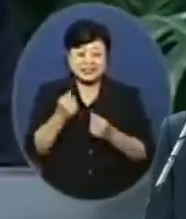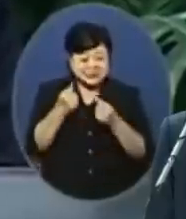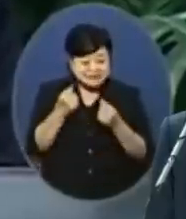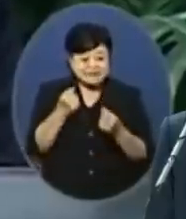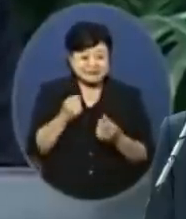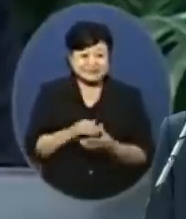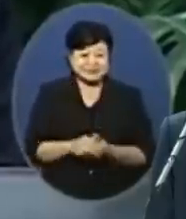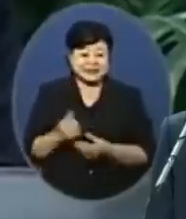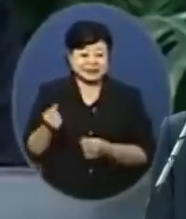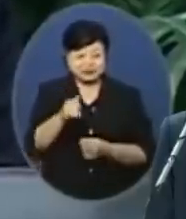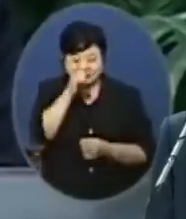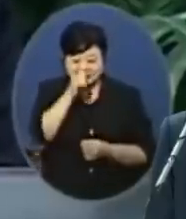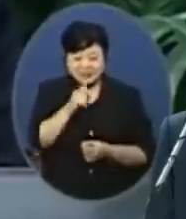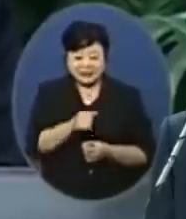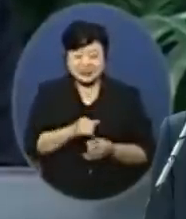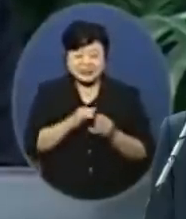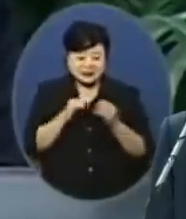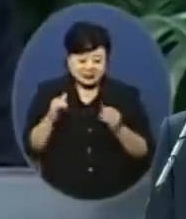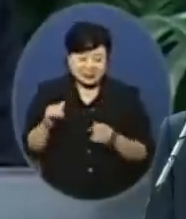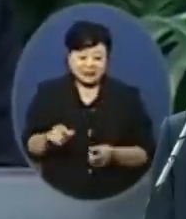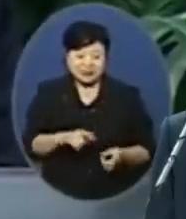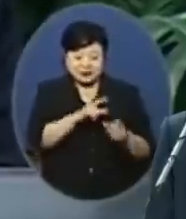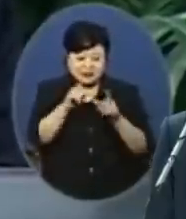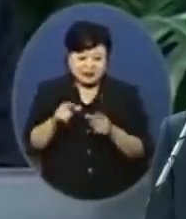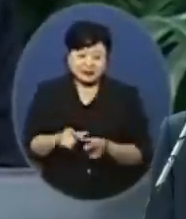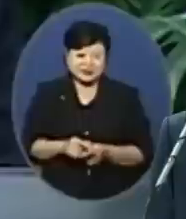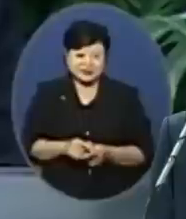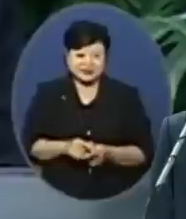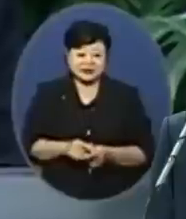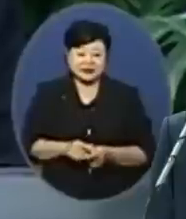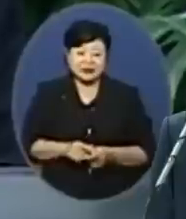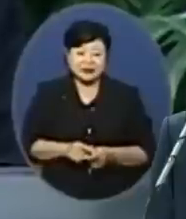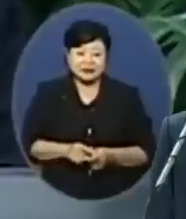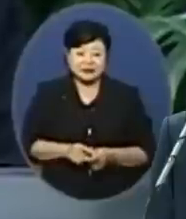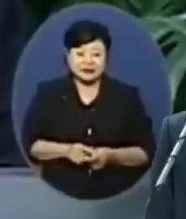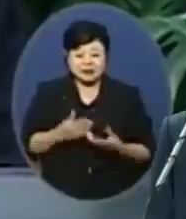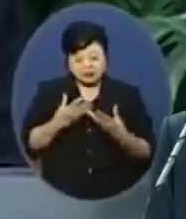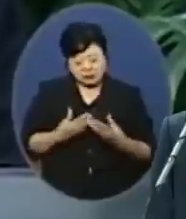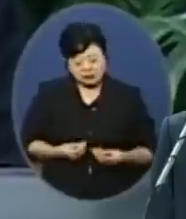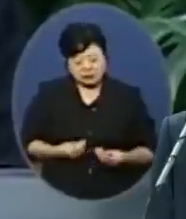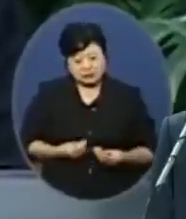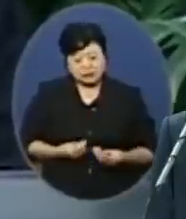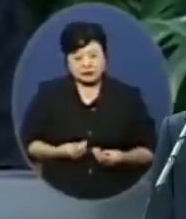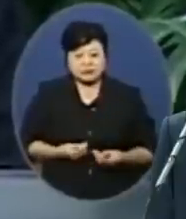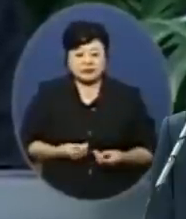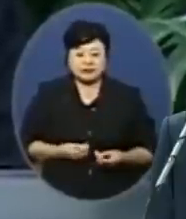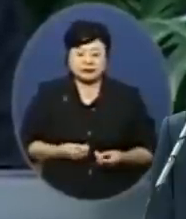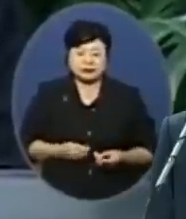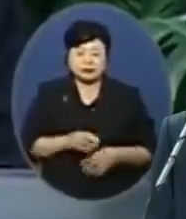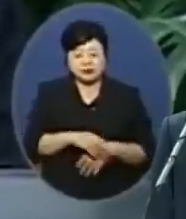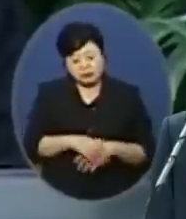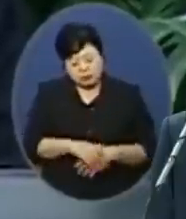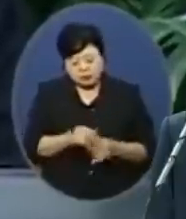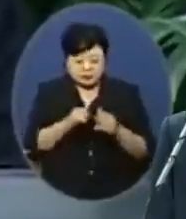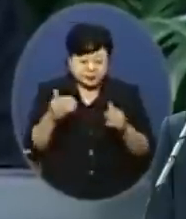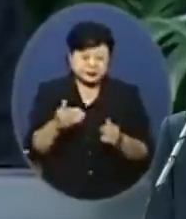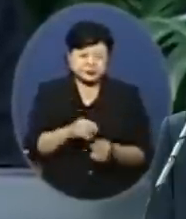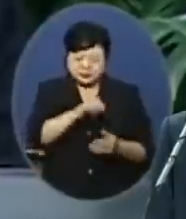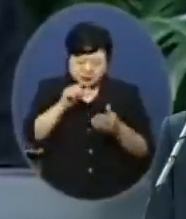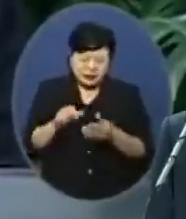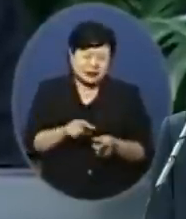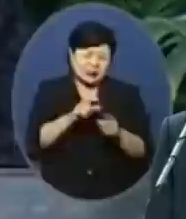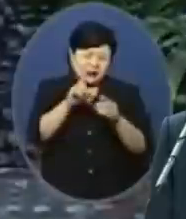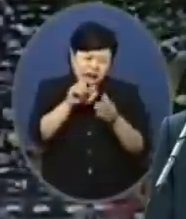힘을 가지고 있어야 인생에 성취를 가져올 수 있는 것입니다. 낙심하거나 맥이 다 빠진 사람은 인생을